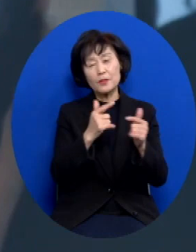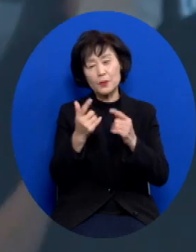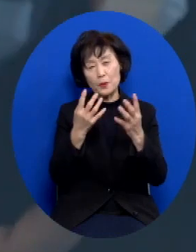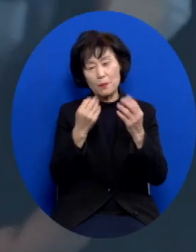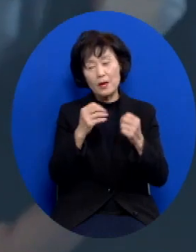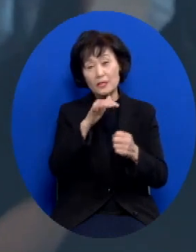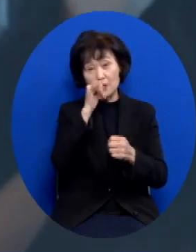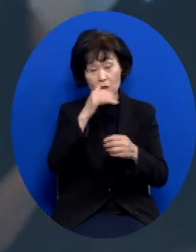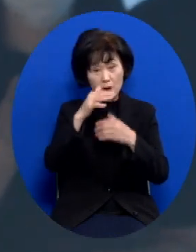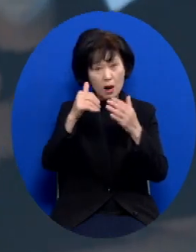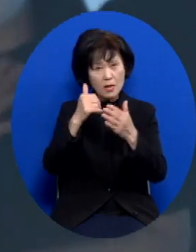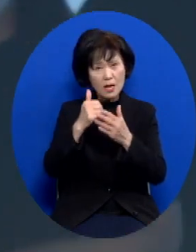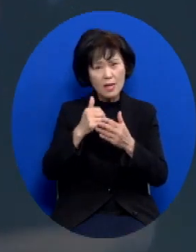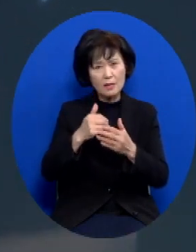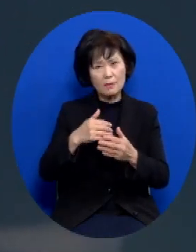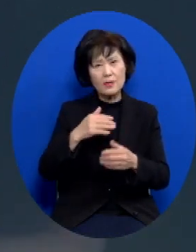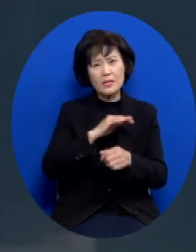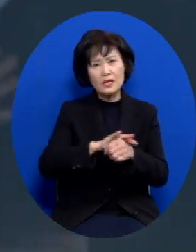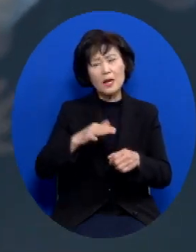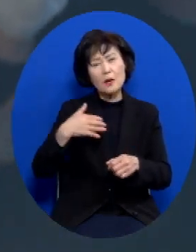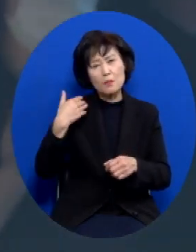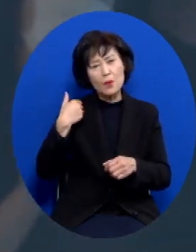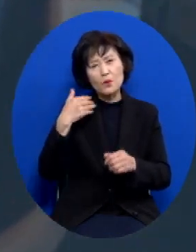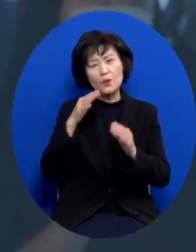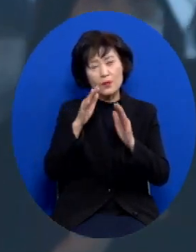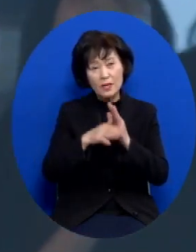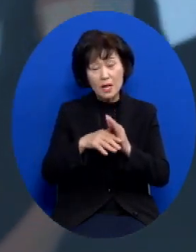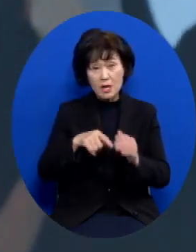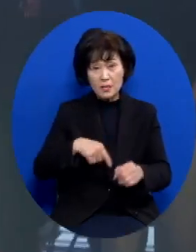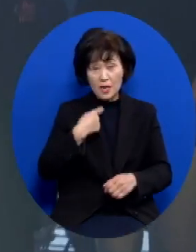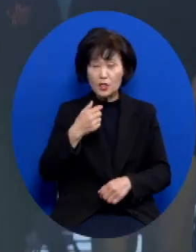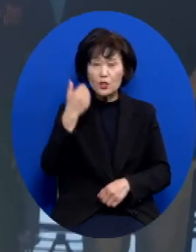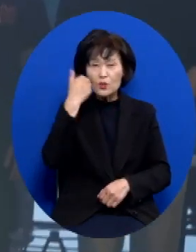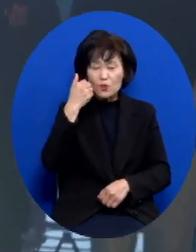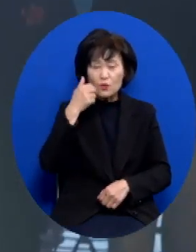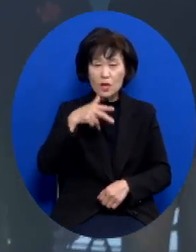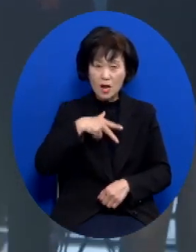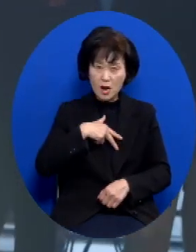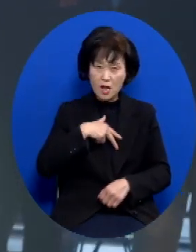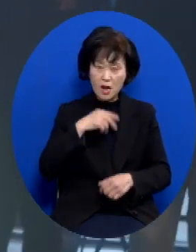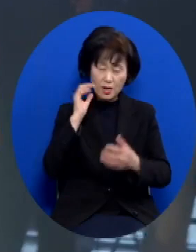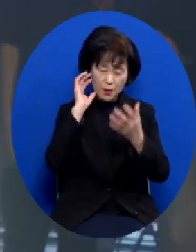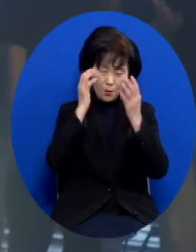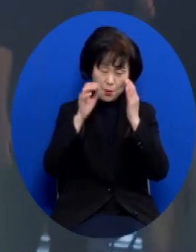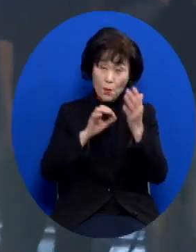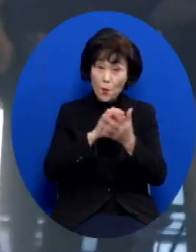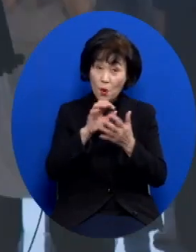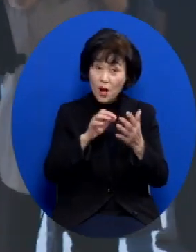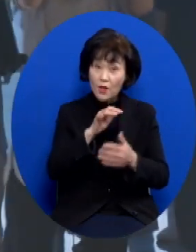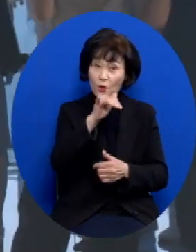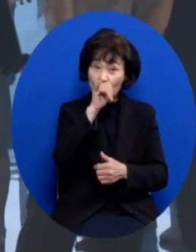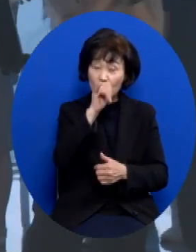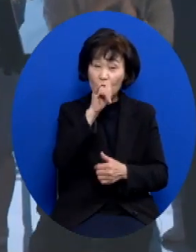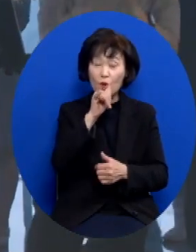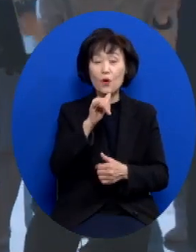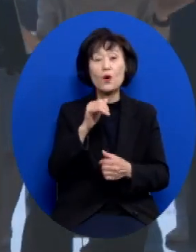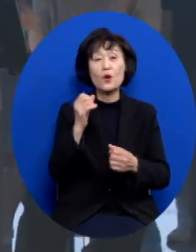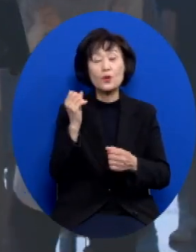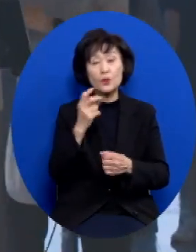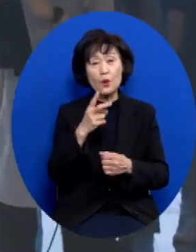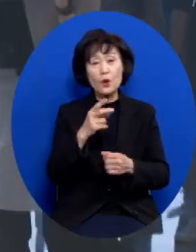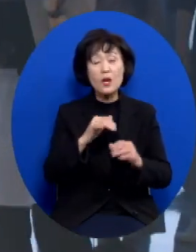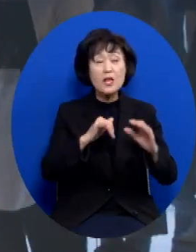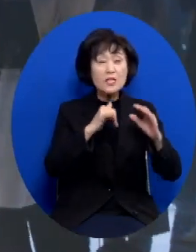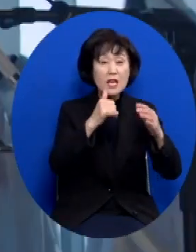또 하나님을 잘 알지 못했을 때 그런 정체성의 혼란들이나 이런 부분도 어려움 겪고 있다고 생각하고 또